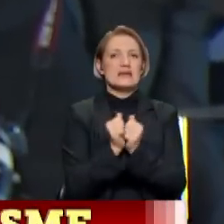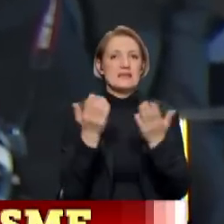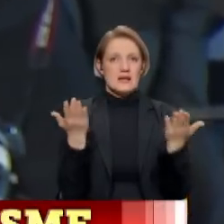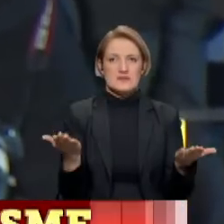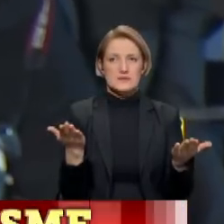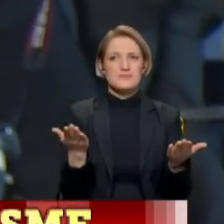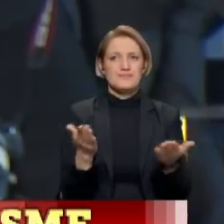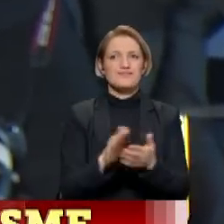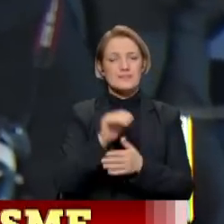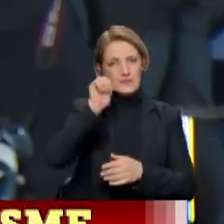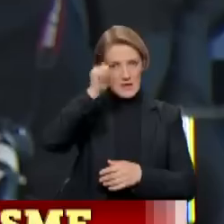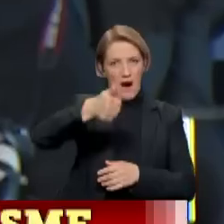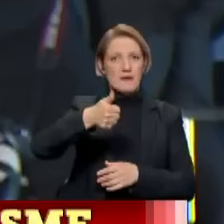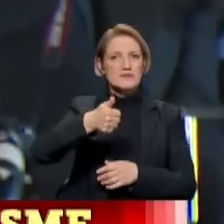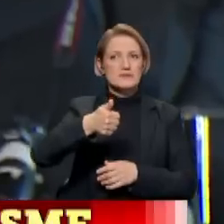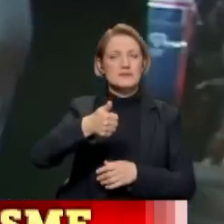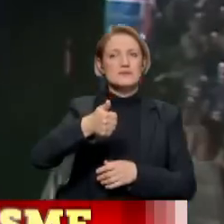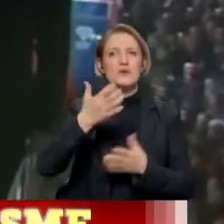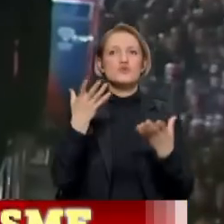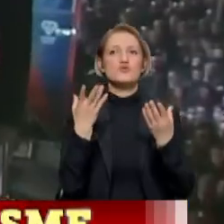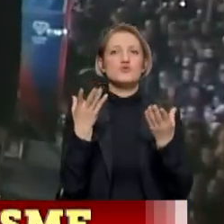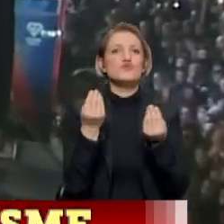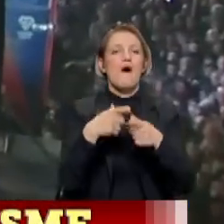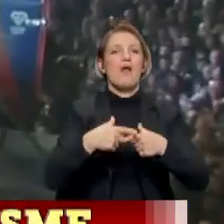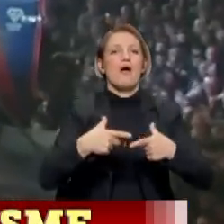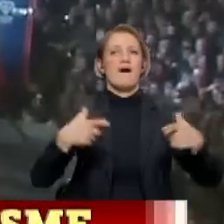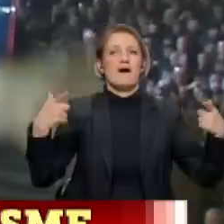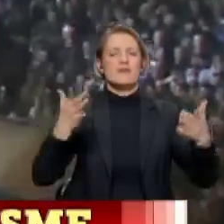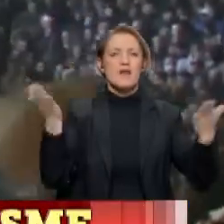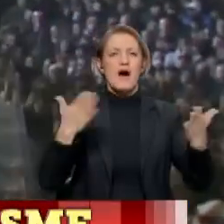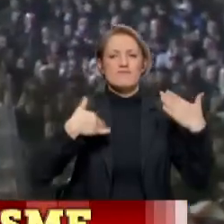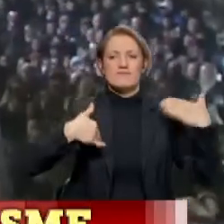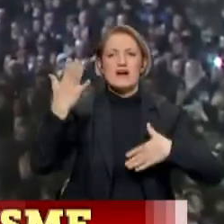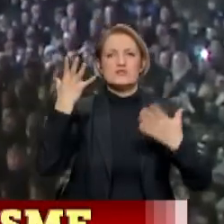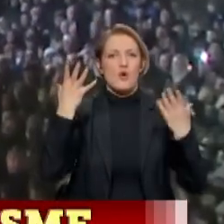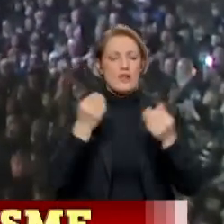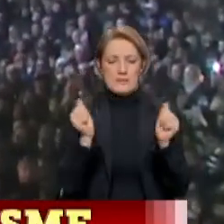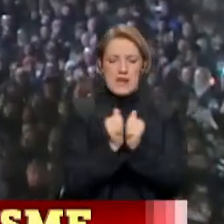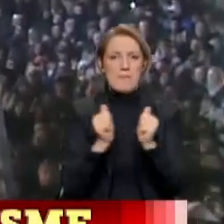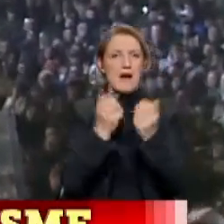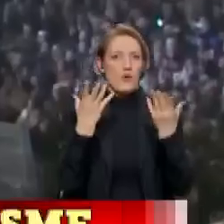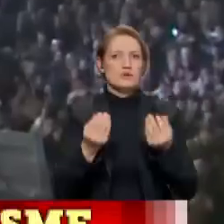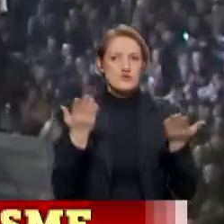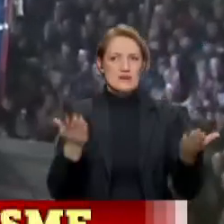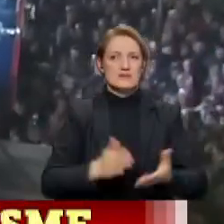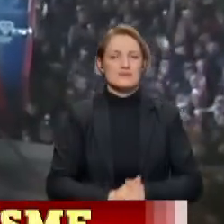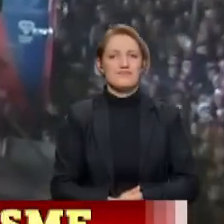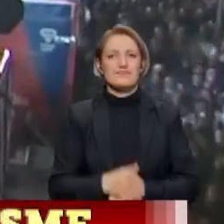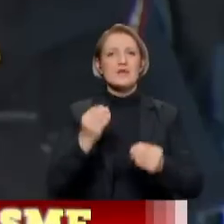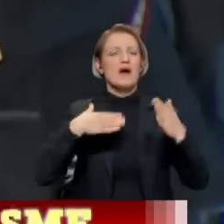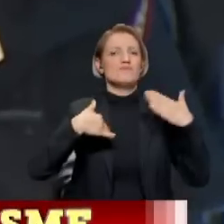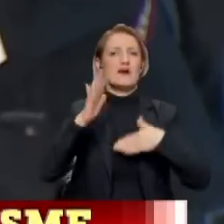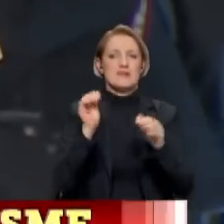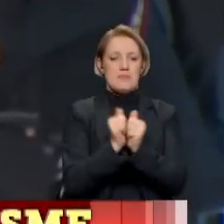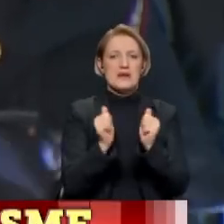birlikteyiz. Yarın çoğalarak daha fazla bir arada olacağız. Daha